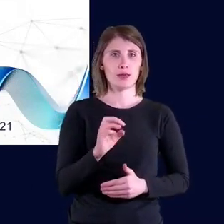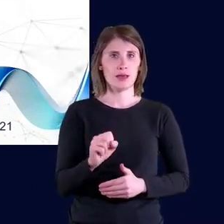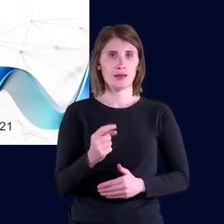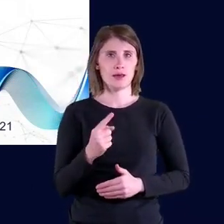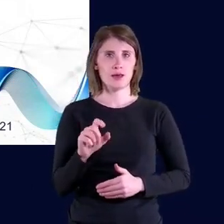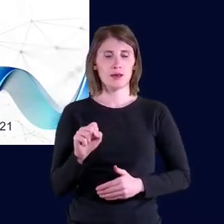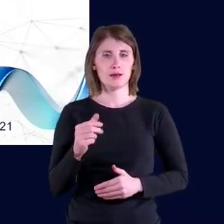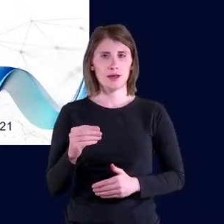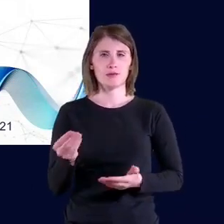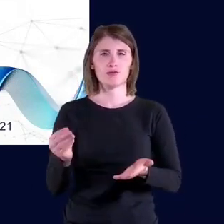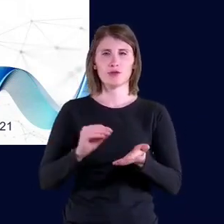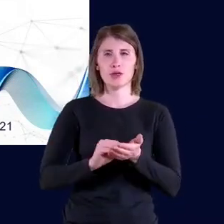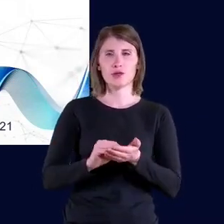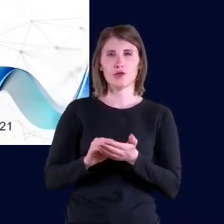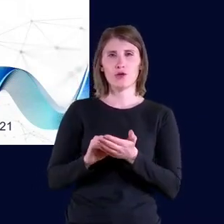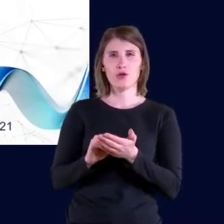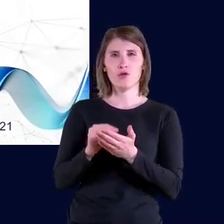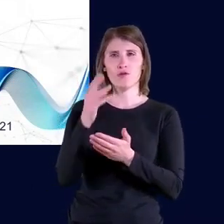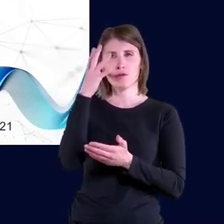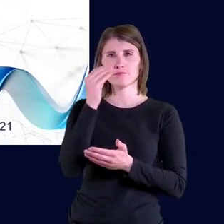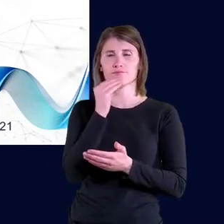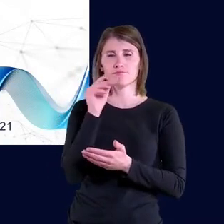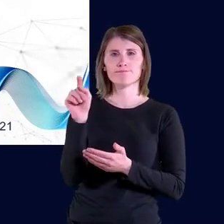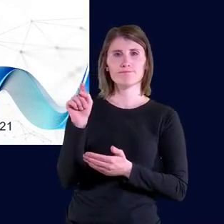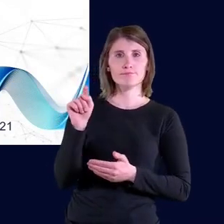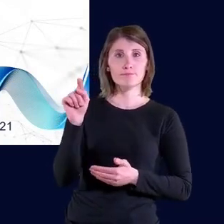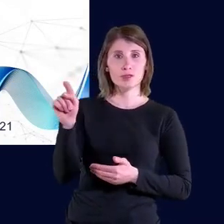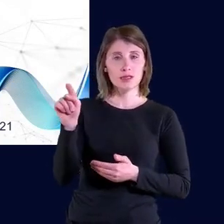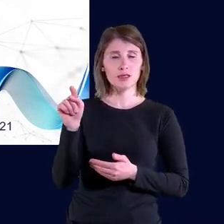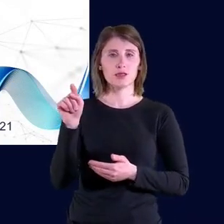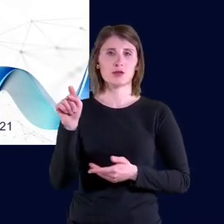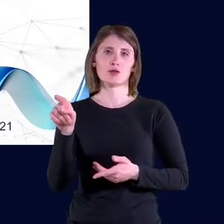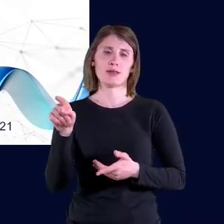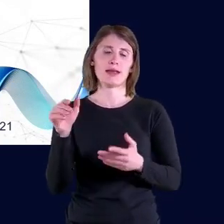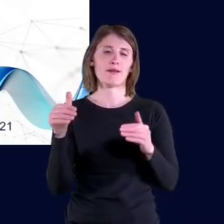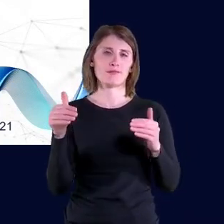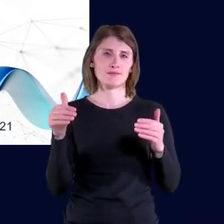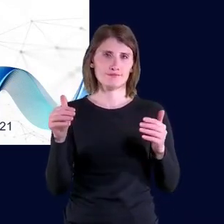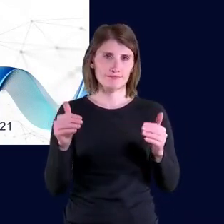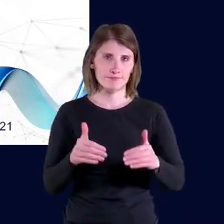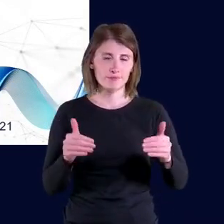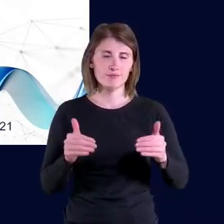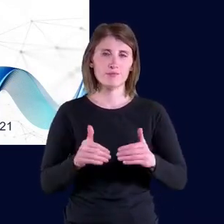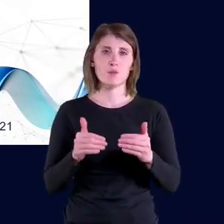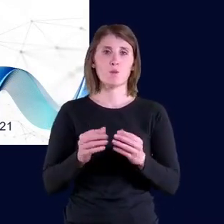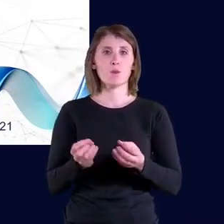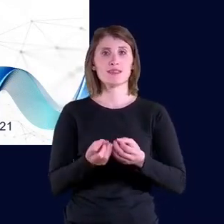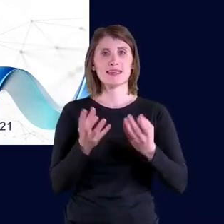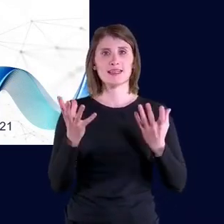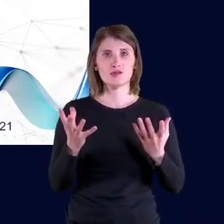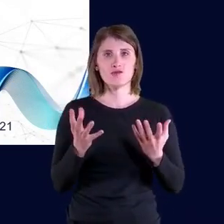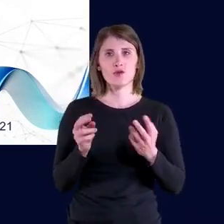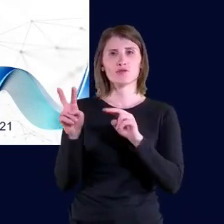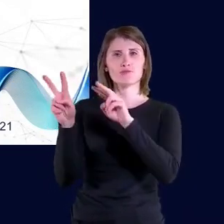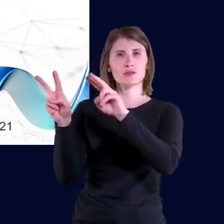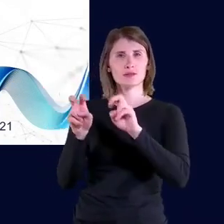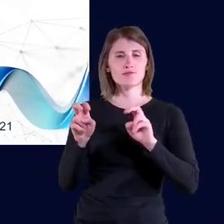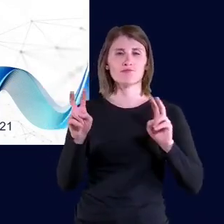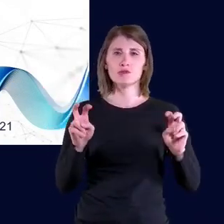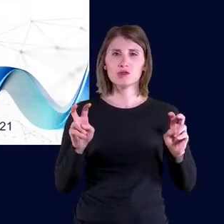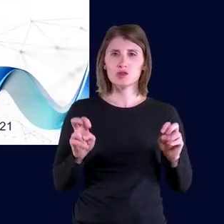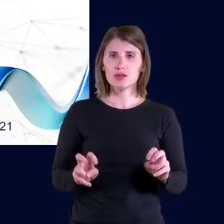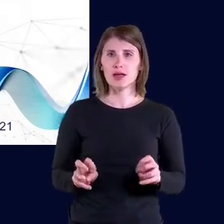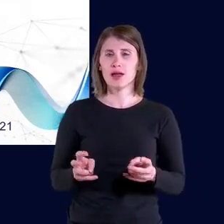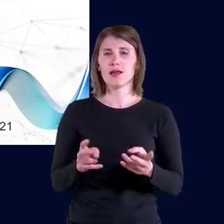dodatkowa ikonka po kliknięciu którą istnieje możliwość wygenerowania cytowań standardzie